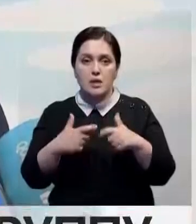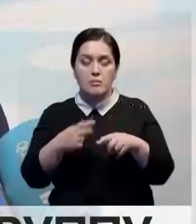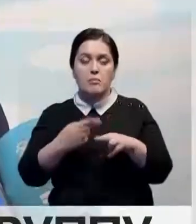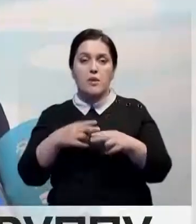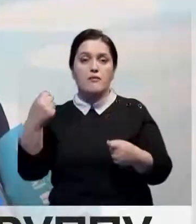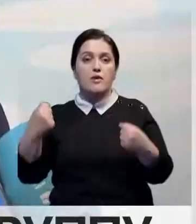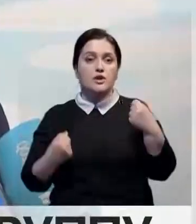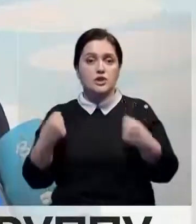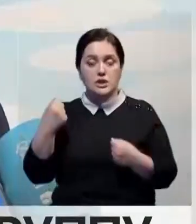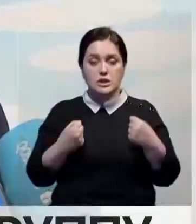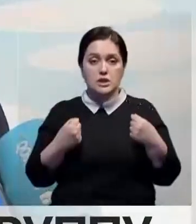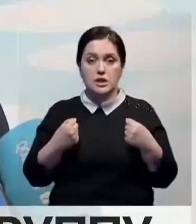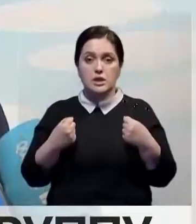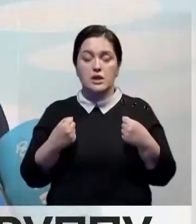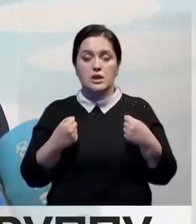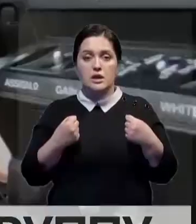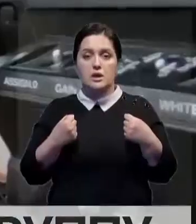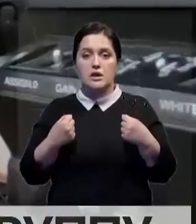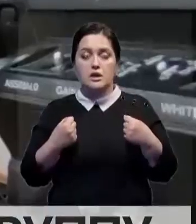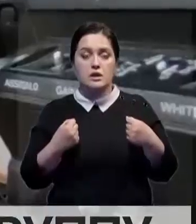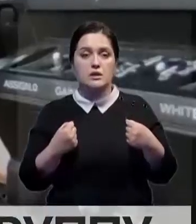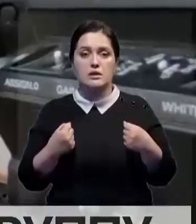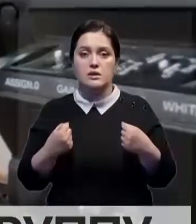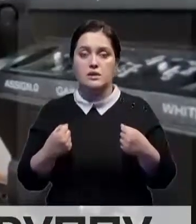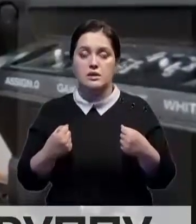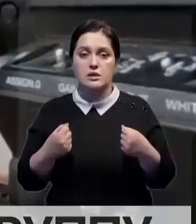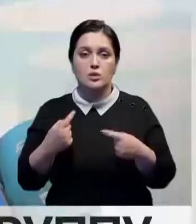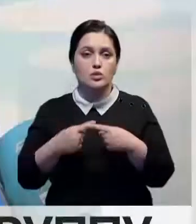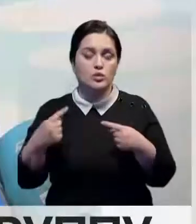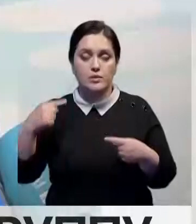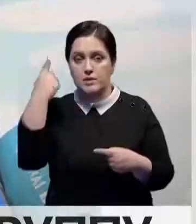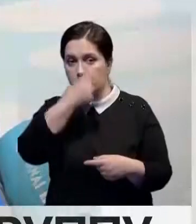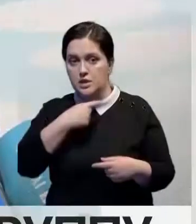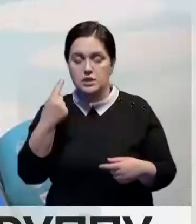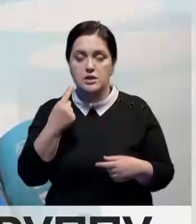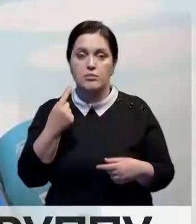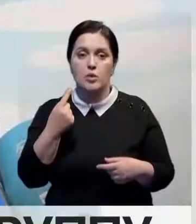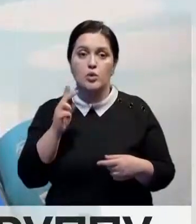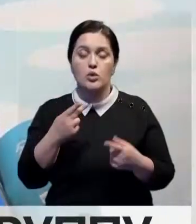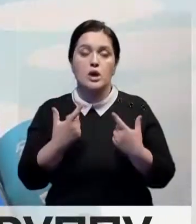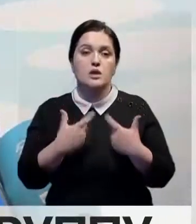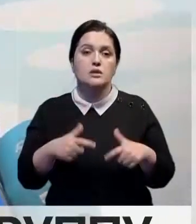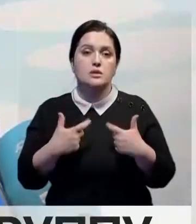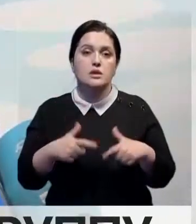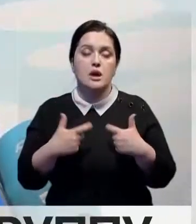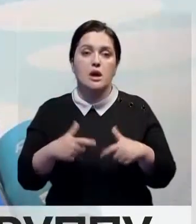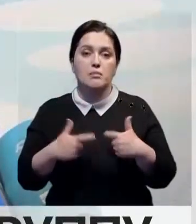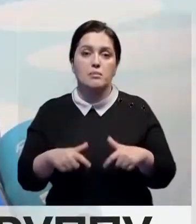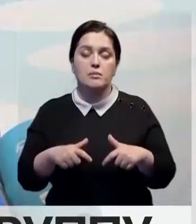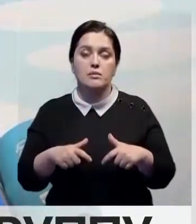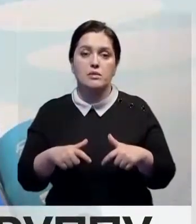вождение, и практическая сдача теории происходила с другими лицами. Фактически, который сдающий экзамен